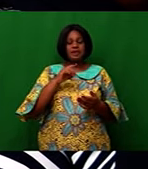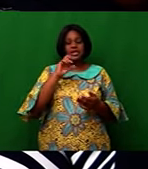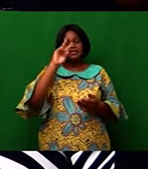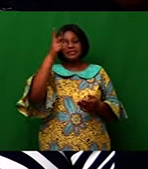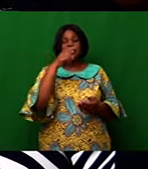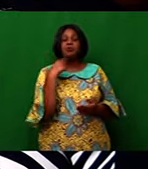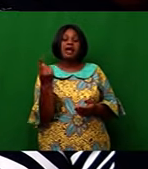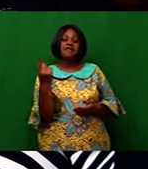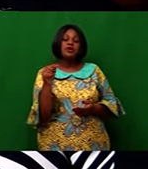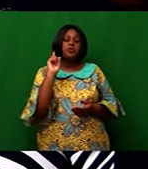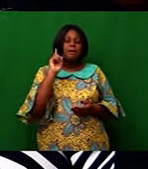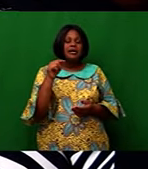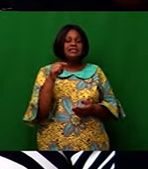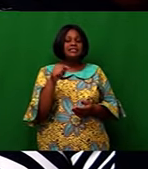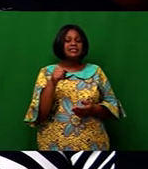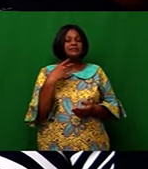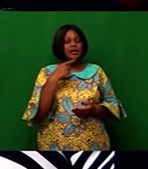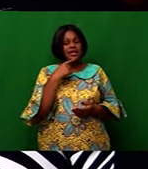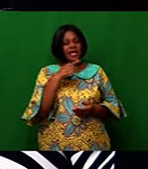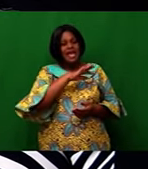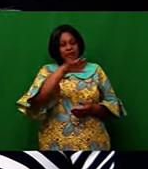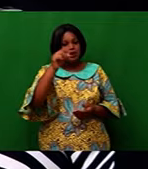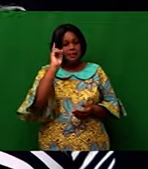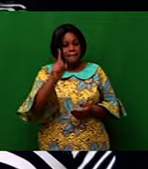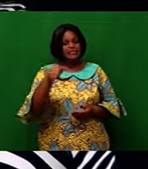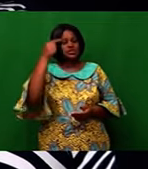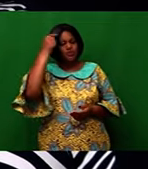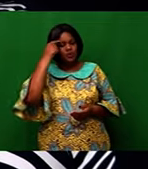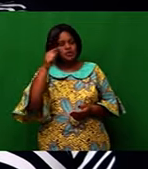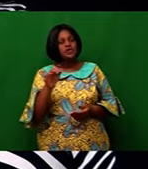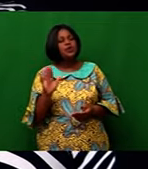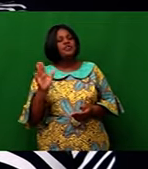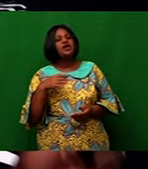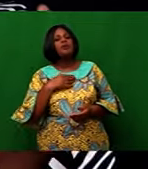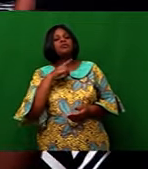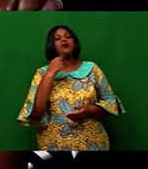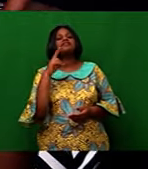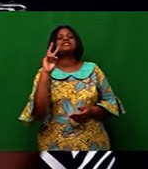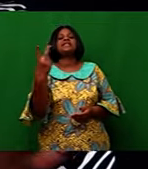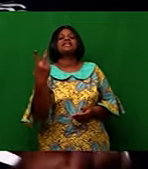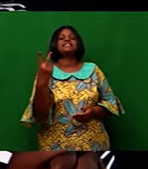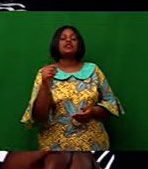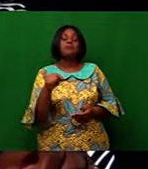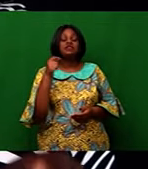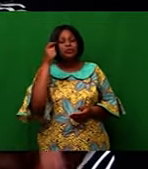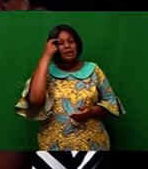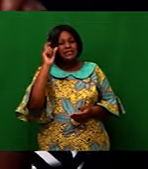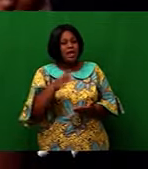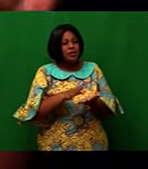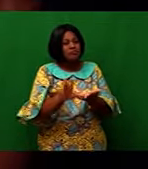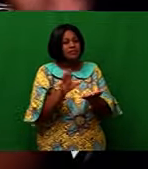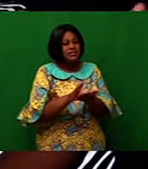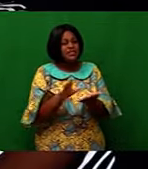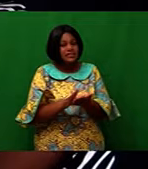kana kuti pachitatu. Zikanwa nokuti zvinokupa mukana wekuti uzive kuti iye munhu ari kuda kukubvisira pfuma uyu. Ane